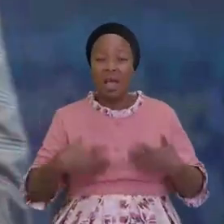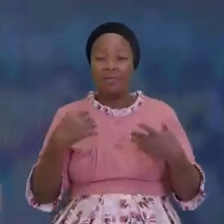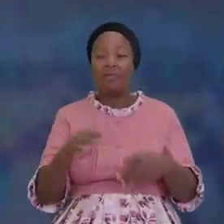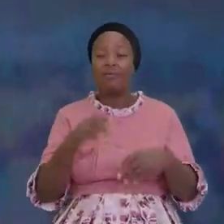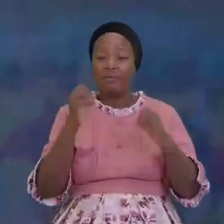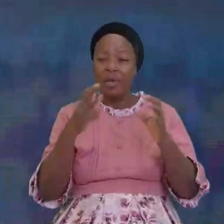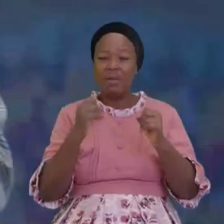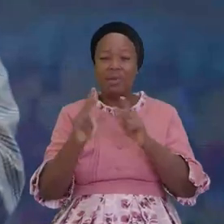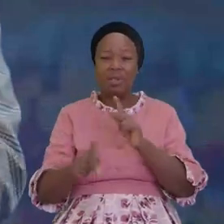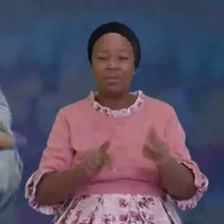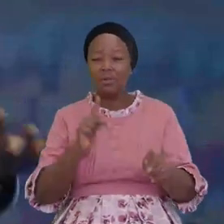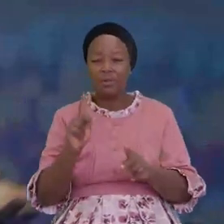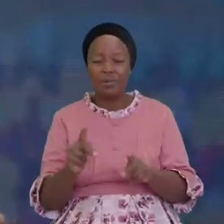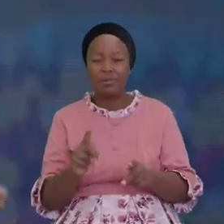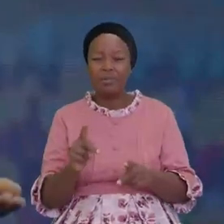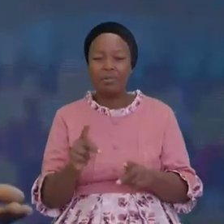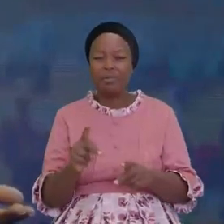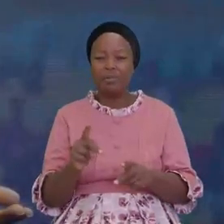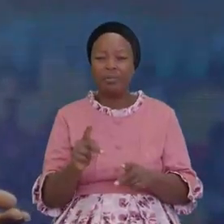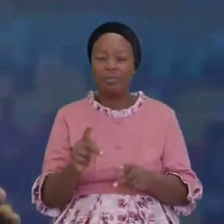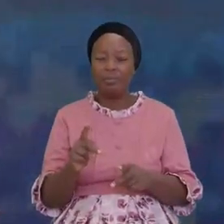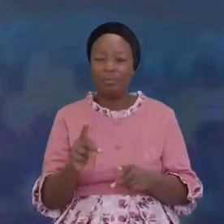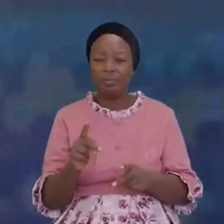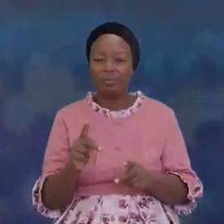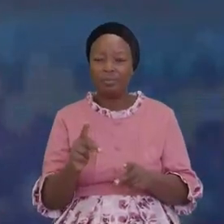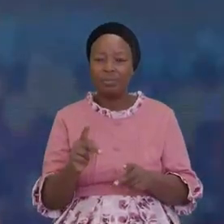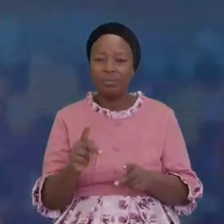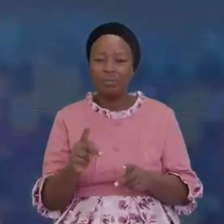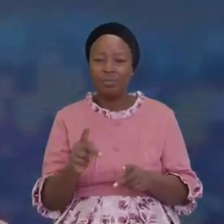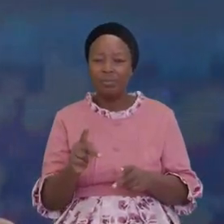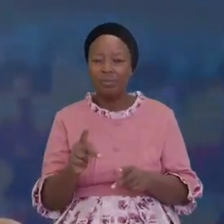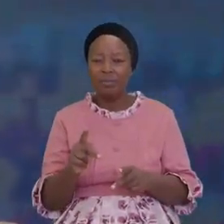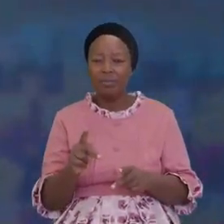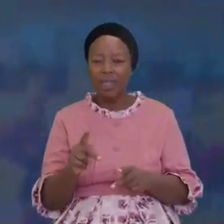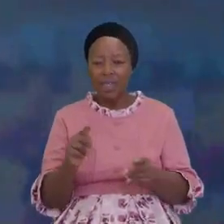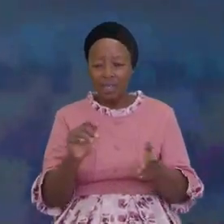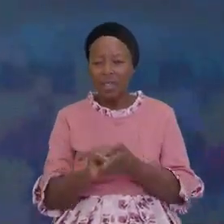Et ce sont les abominations secrètes de plusieurs personnes.